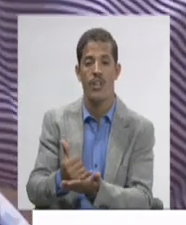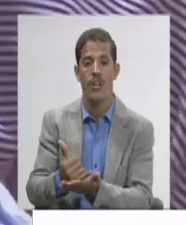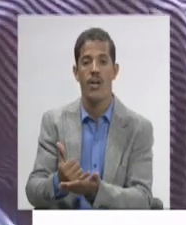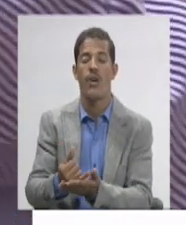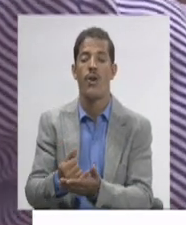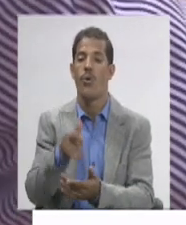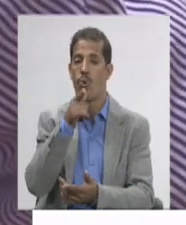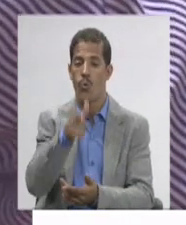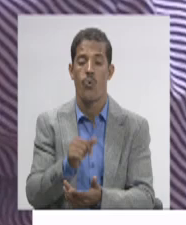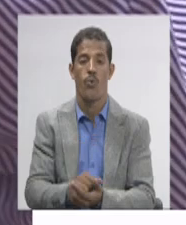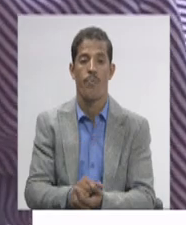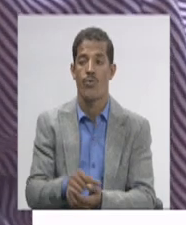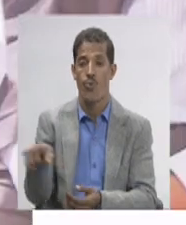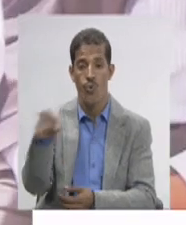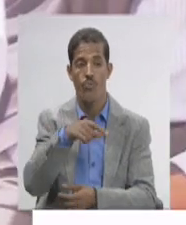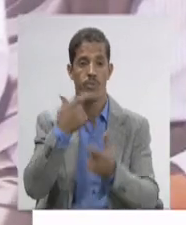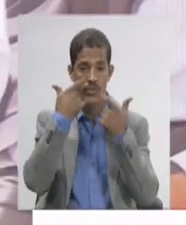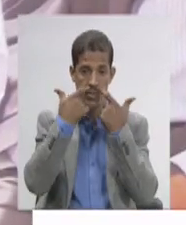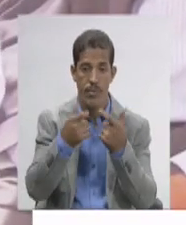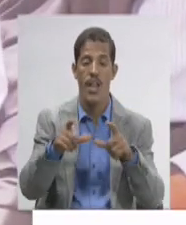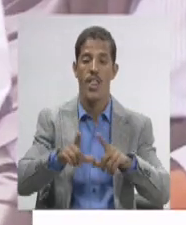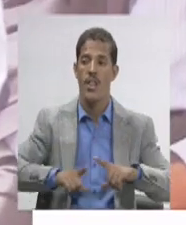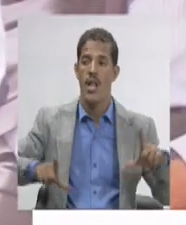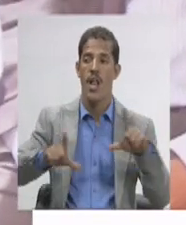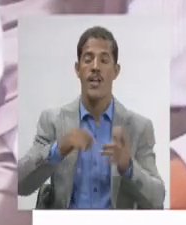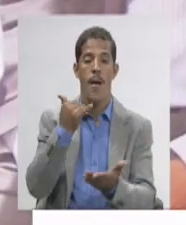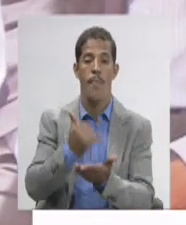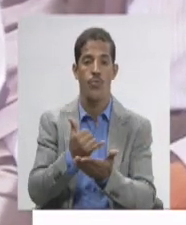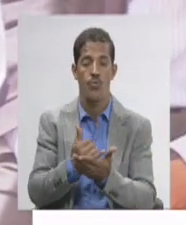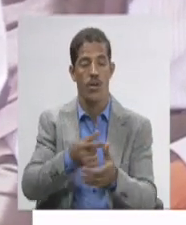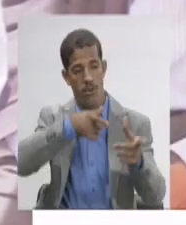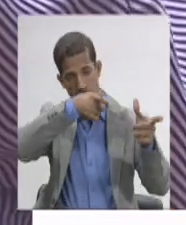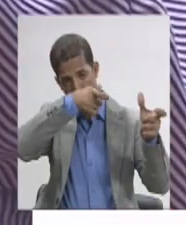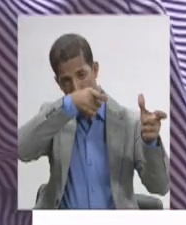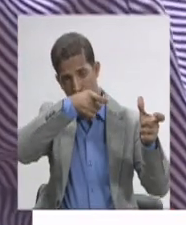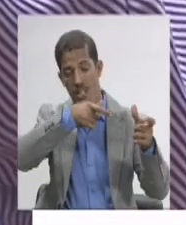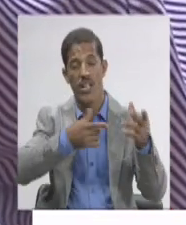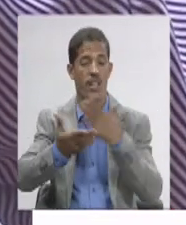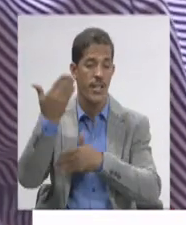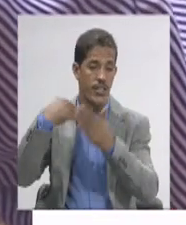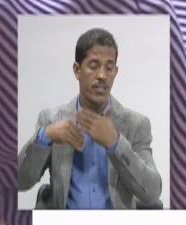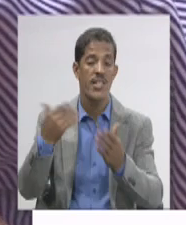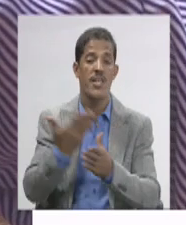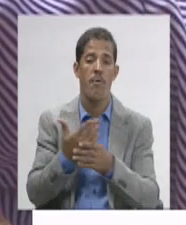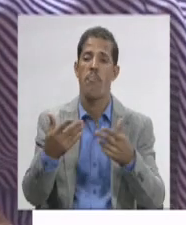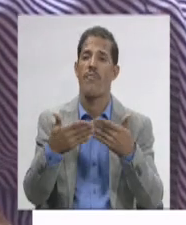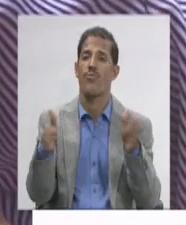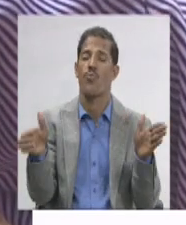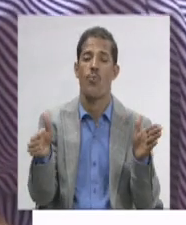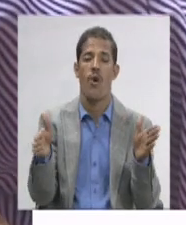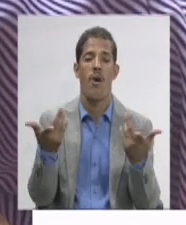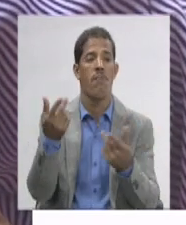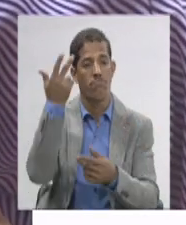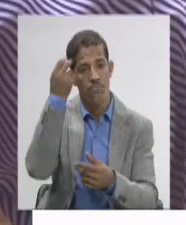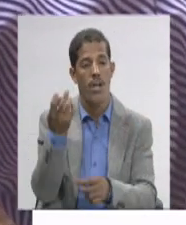وحرص من اللجنه من لجنه تسير الرمايه التقليديه لخلق فضاءات وافاق جديده